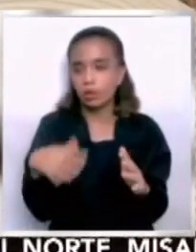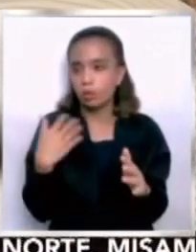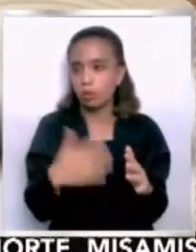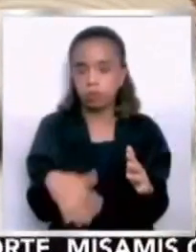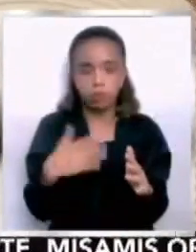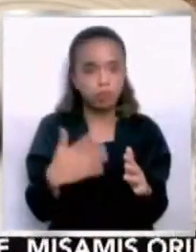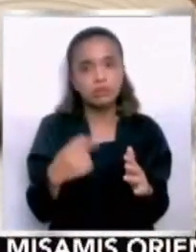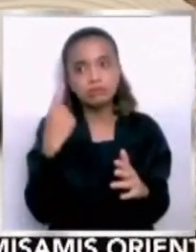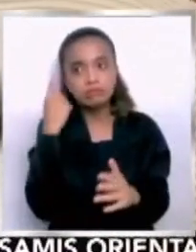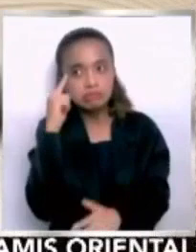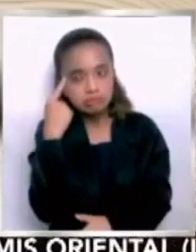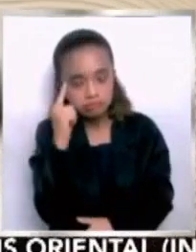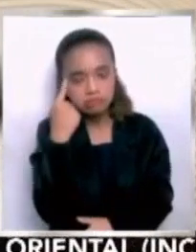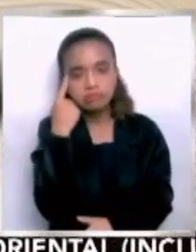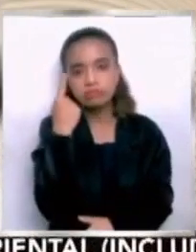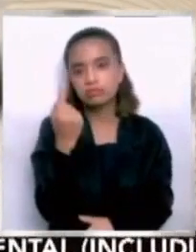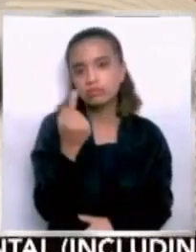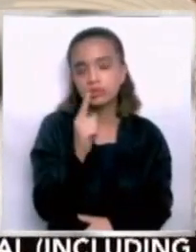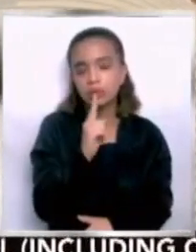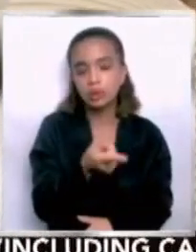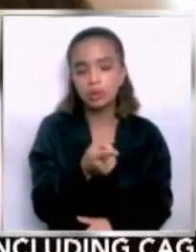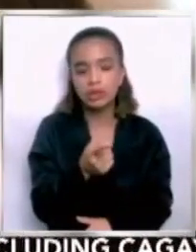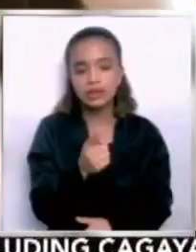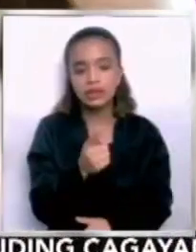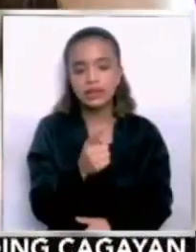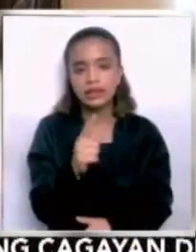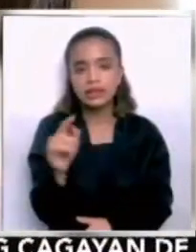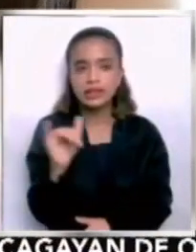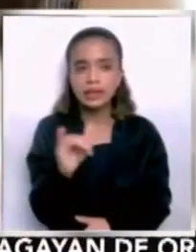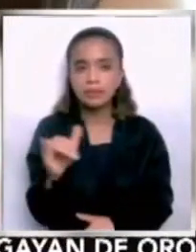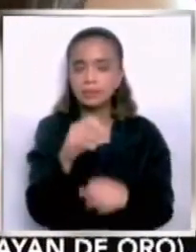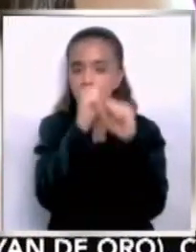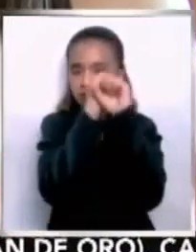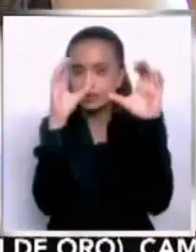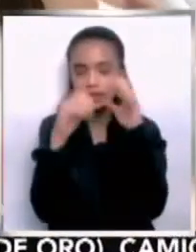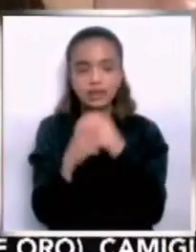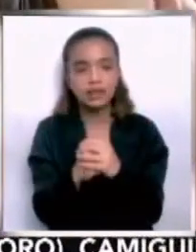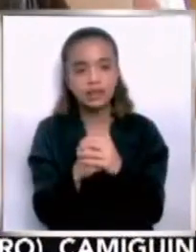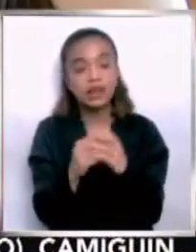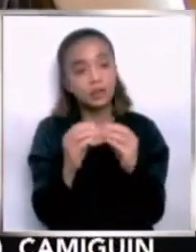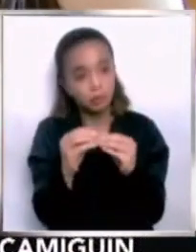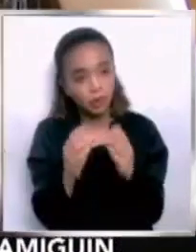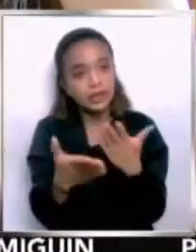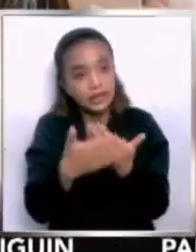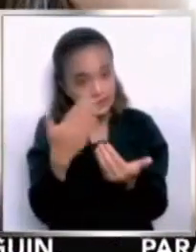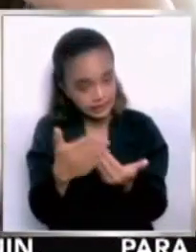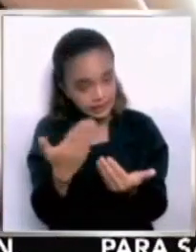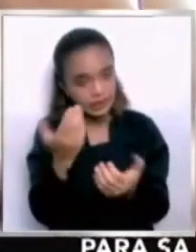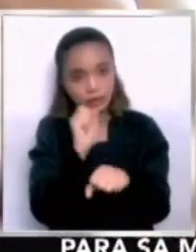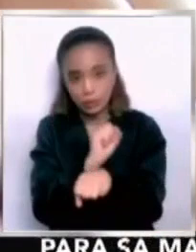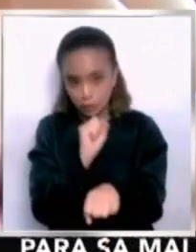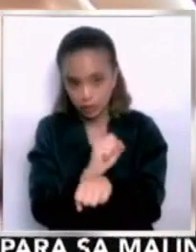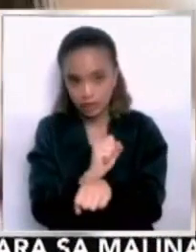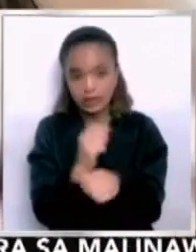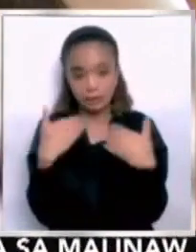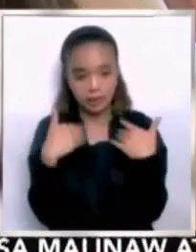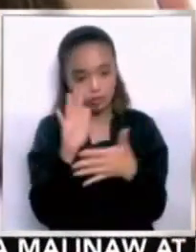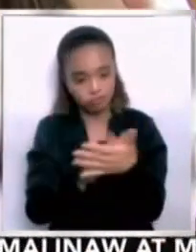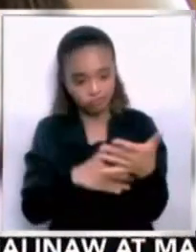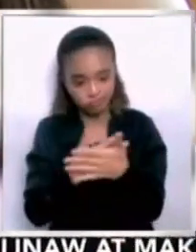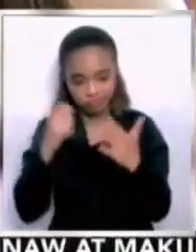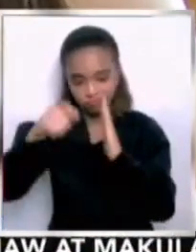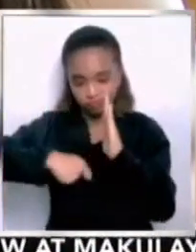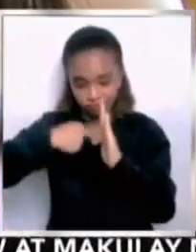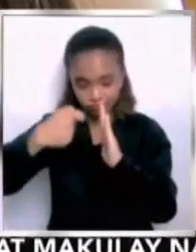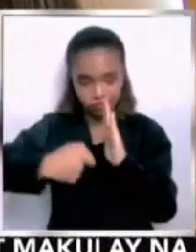siyang inception, parang a dream within a dream. It's easier to work nang naka-lock-in kasi naka-focus ka